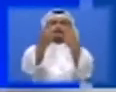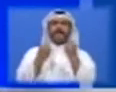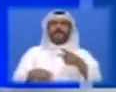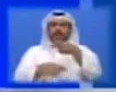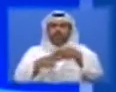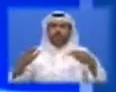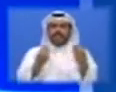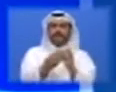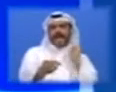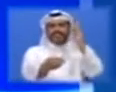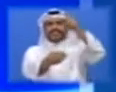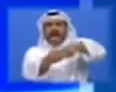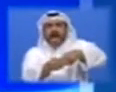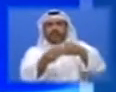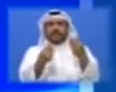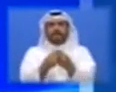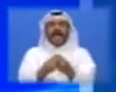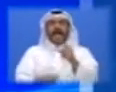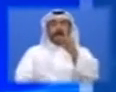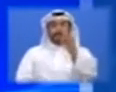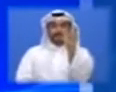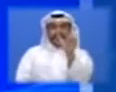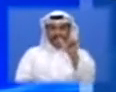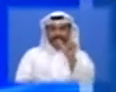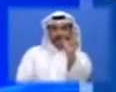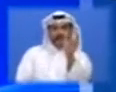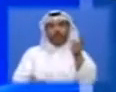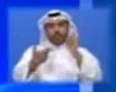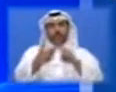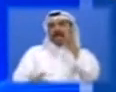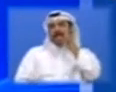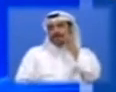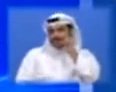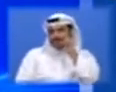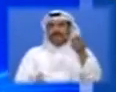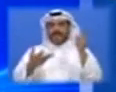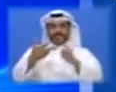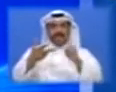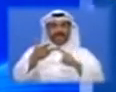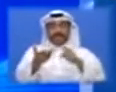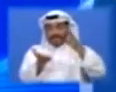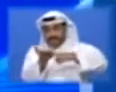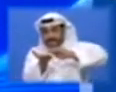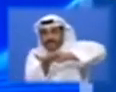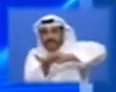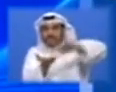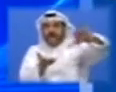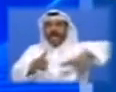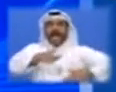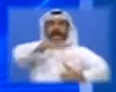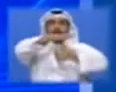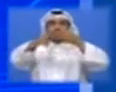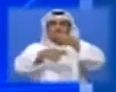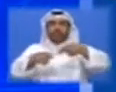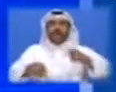الكويت وكل من البلدين الصديقين كما اطلع المجلس على الرساله الموجهه لحضره صاحب السمو